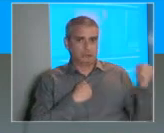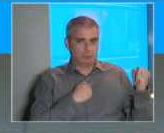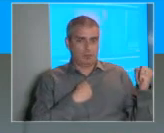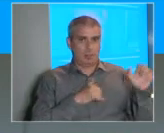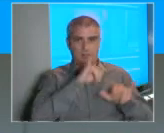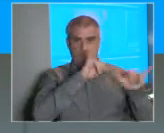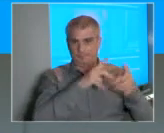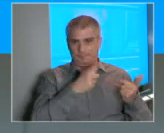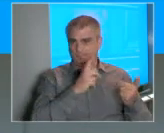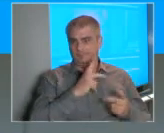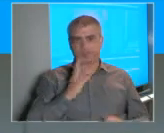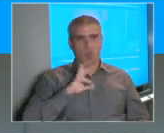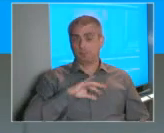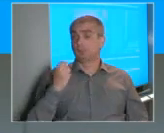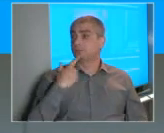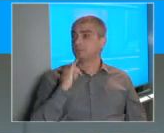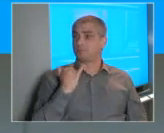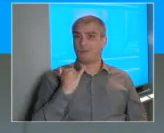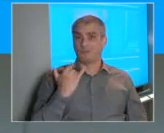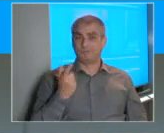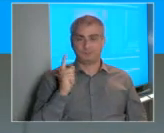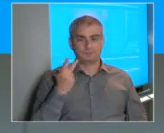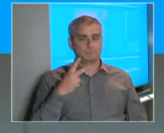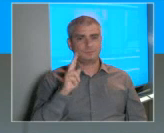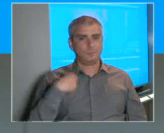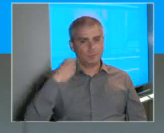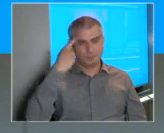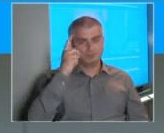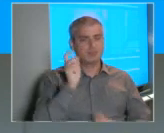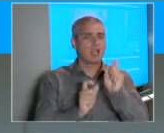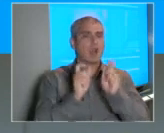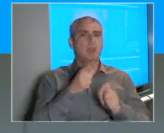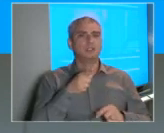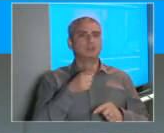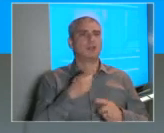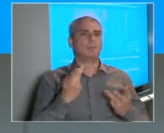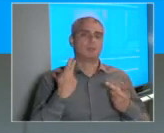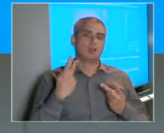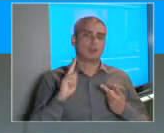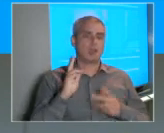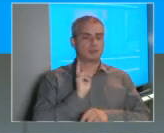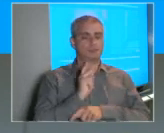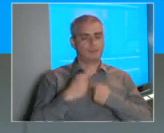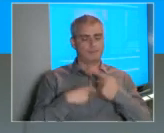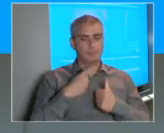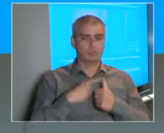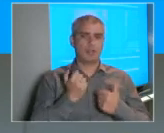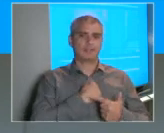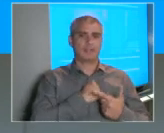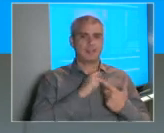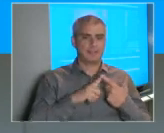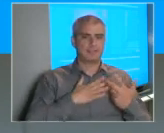לאו דווקא משרת את בהחלט, הימין. בהחלט, בהחלט. אבל יותר, אני חושבת, אוכלוסיות שהן אולי יותר מסורתיות,